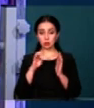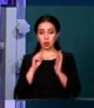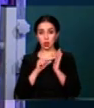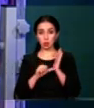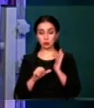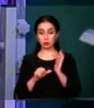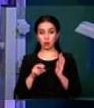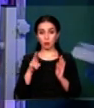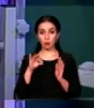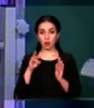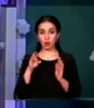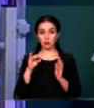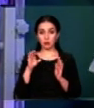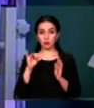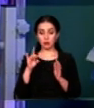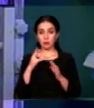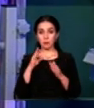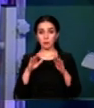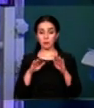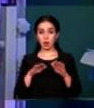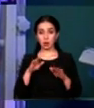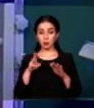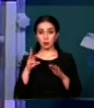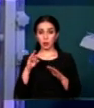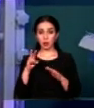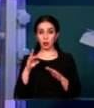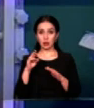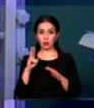18460. Polimerning molekulyar massasi